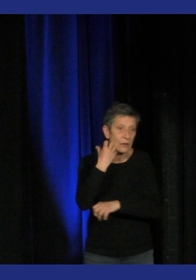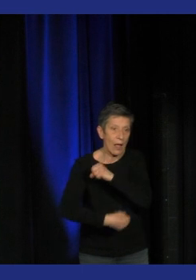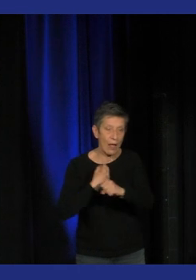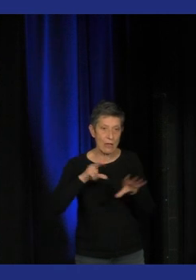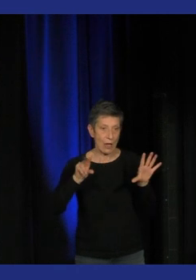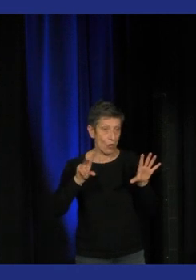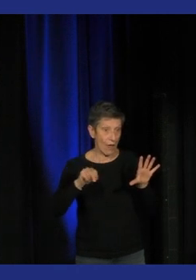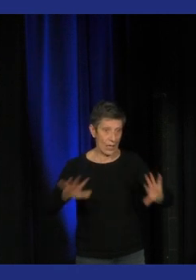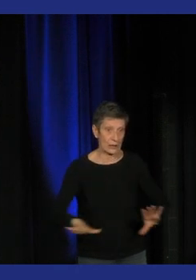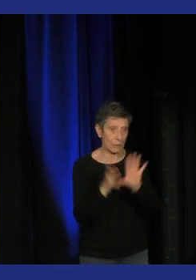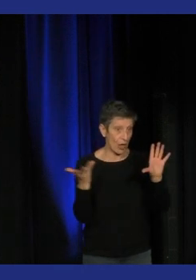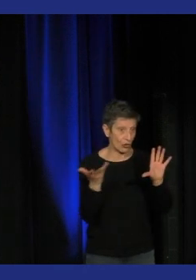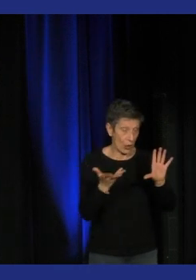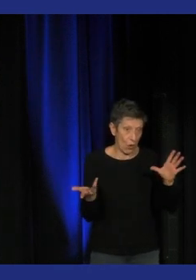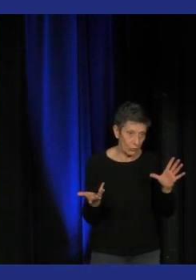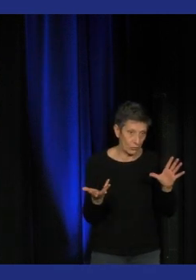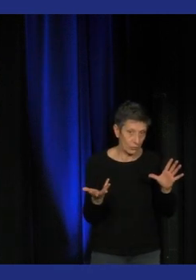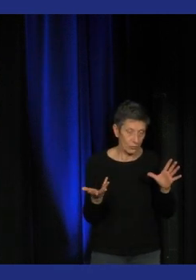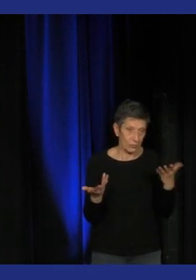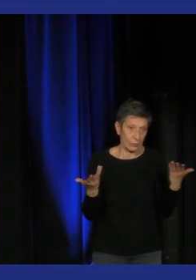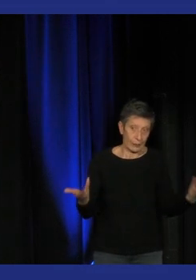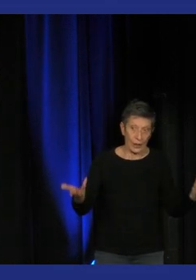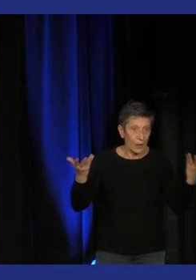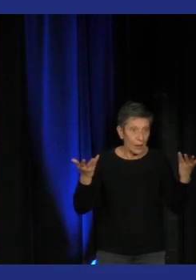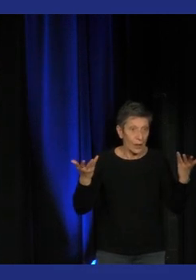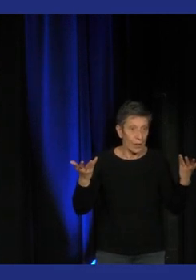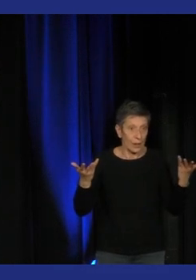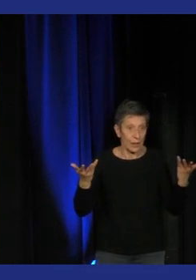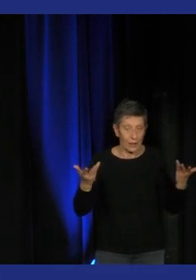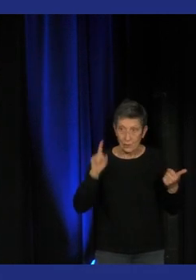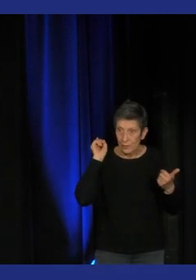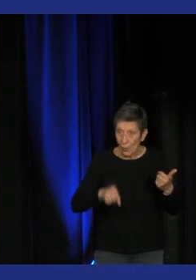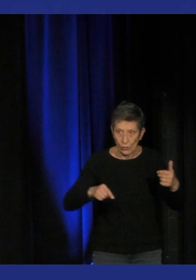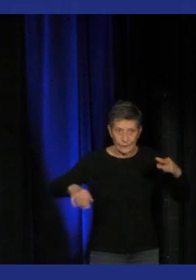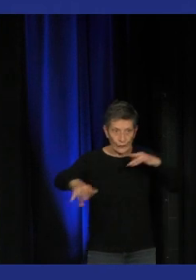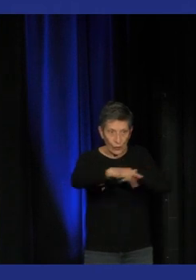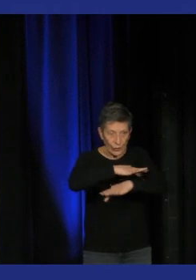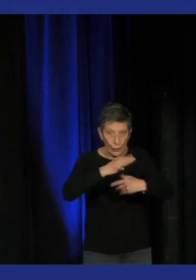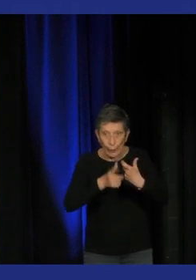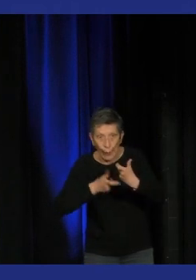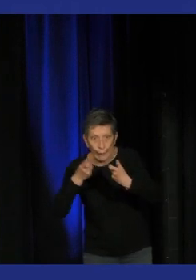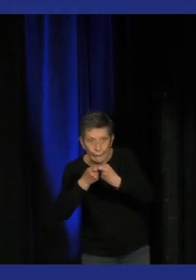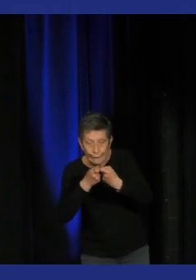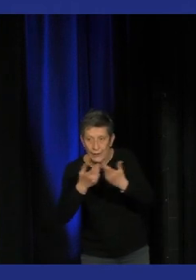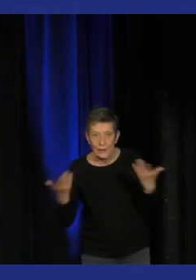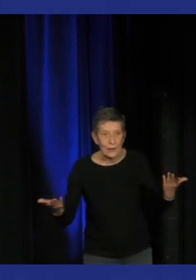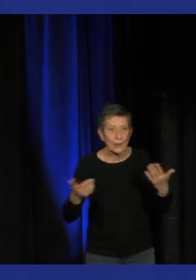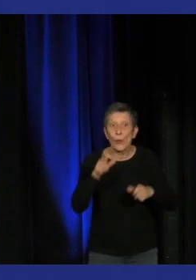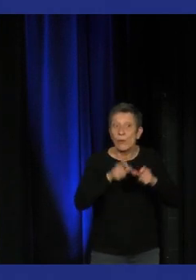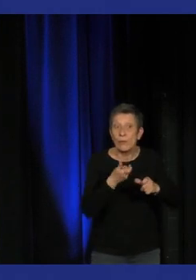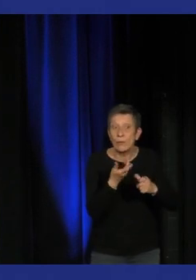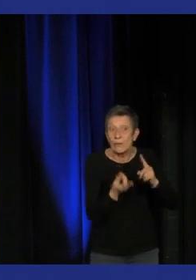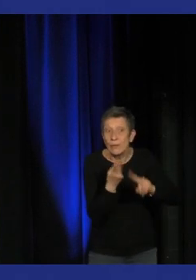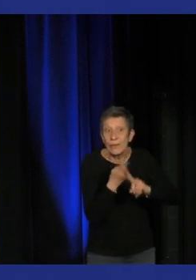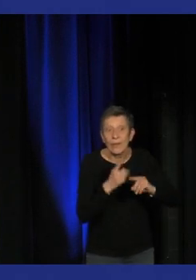que l'on va avoir, c'est cette image de on va greffer l'environnement. Donc, les urbanistes, quand on leur disait il faut faire des choses